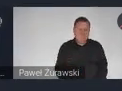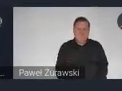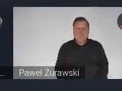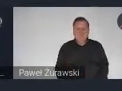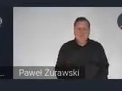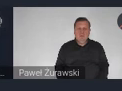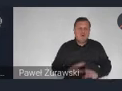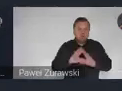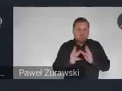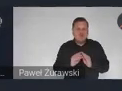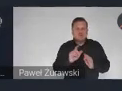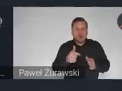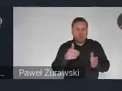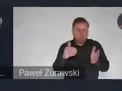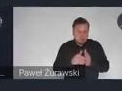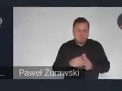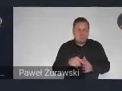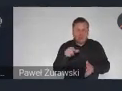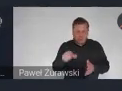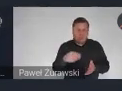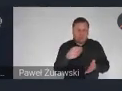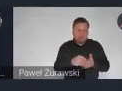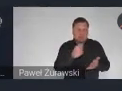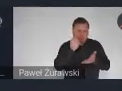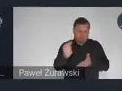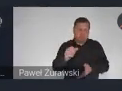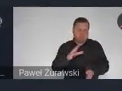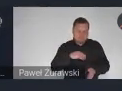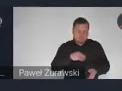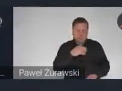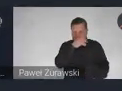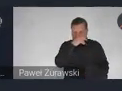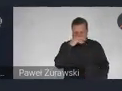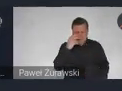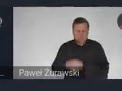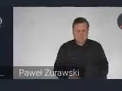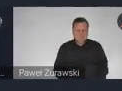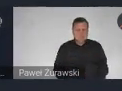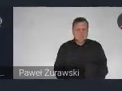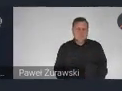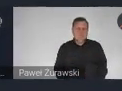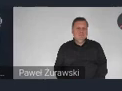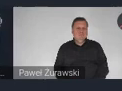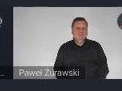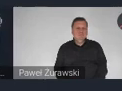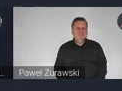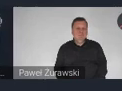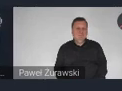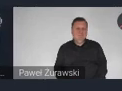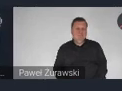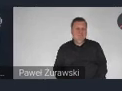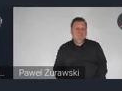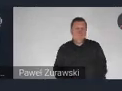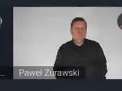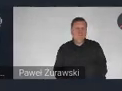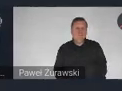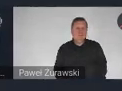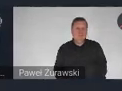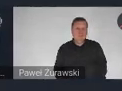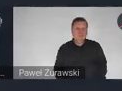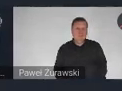jest państwu potrzebne Można również właśnie w związku z tym że